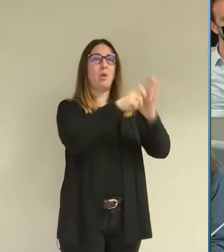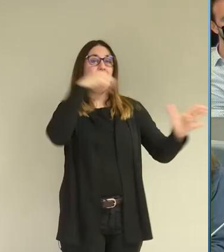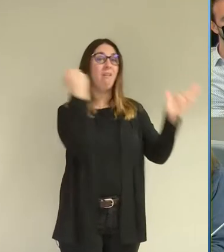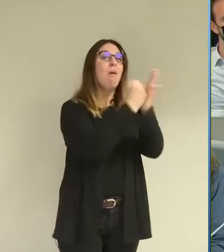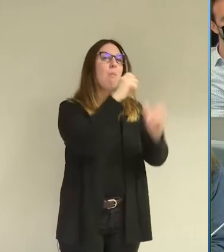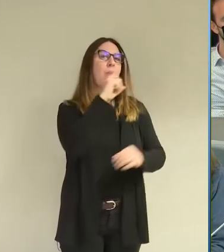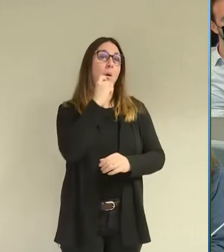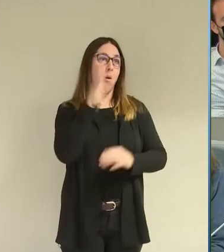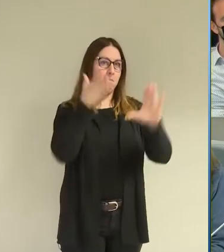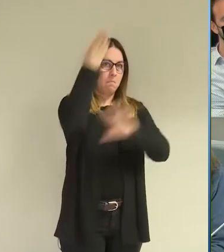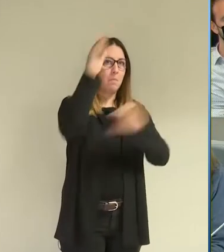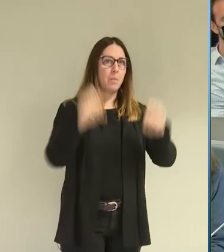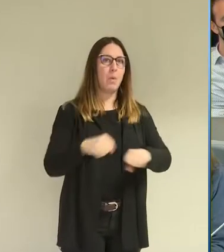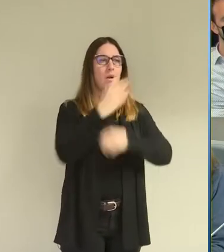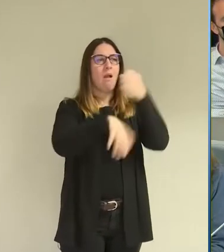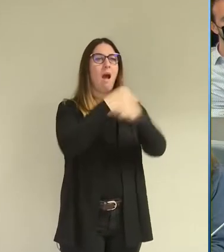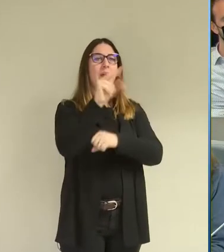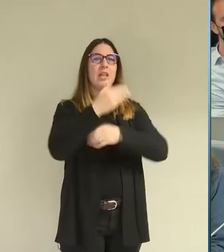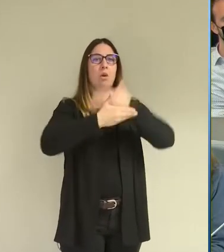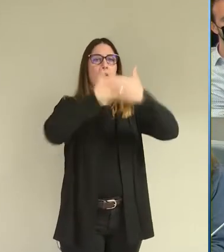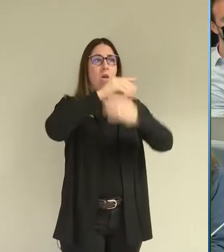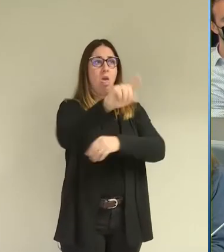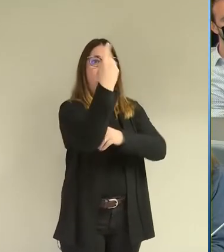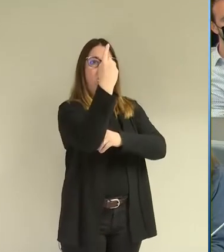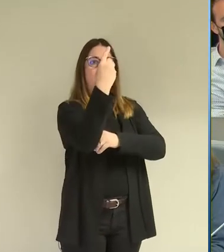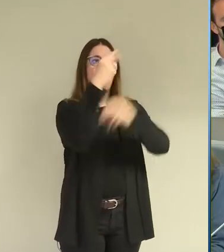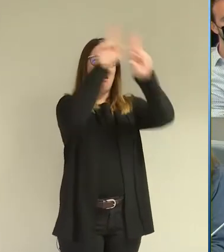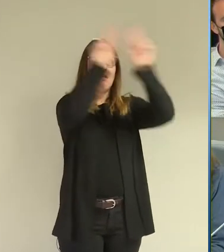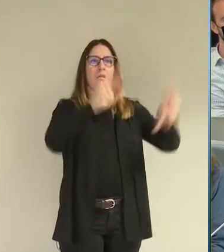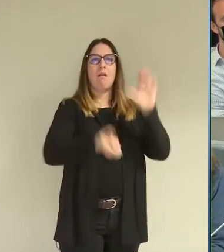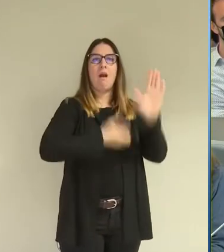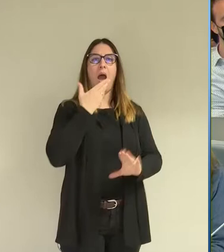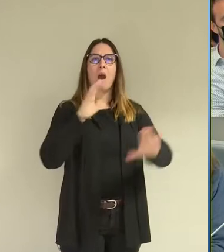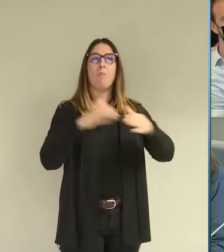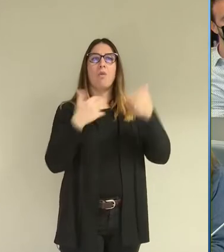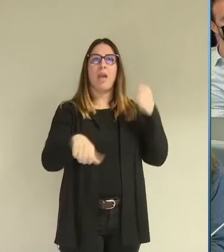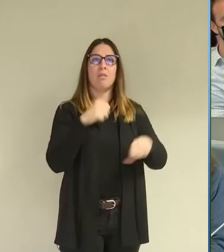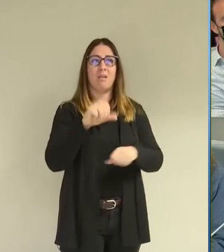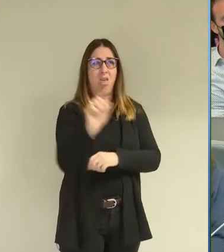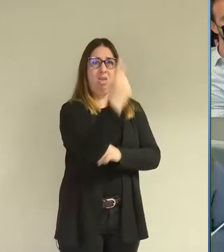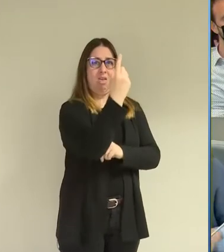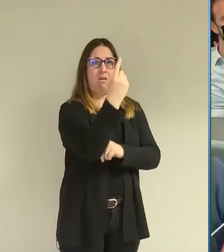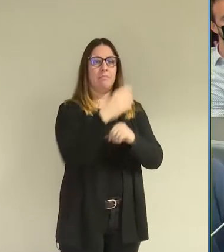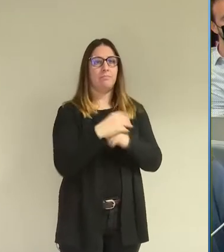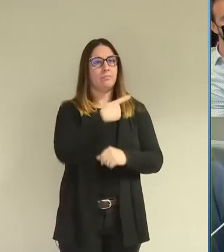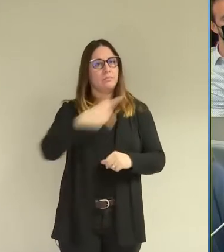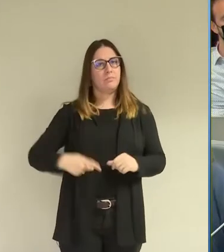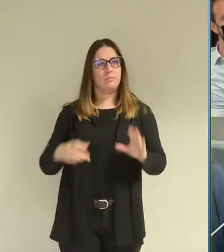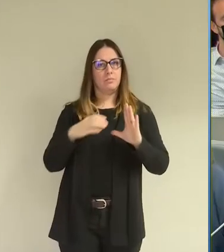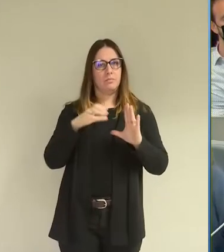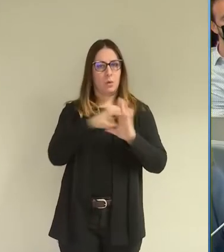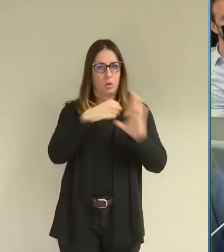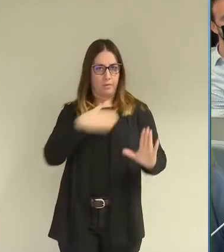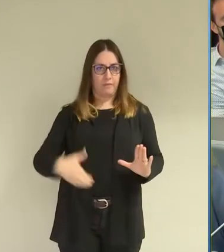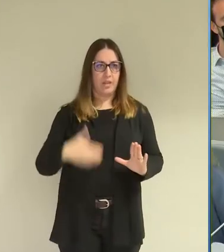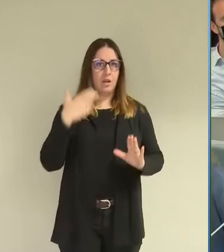cette maison des années 30 et la seule construction de cils international du mouvement moderne à grenoble propriété de la ville depuis trois décennies